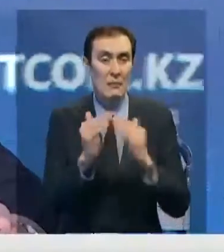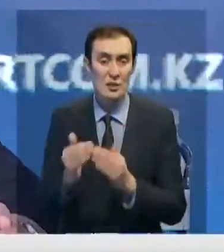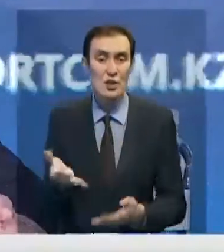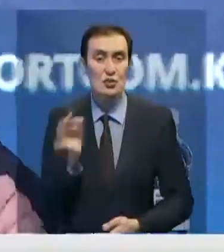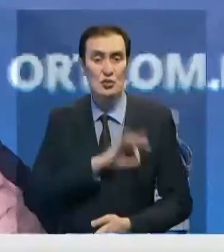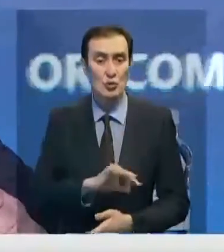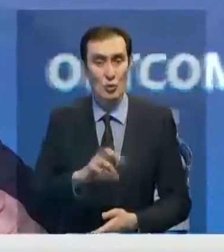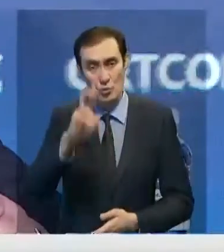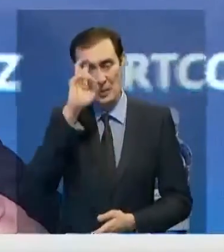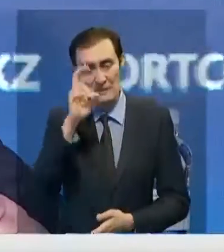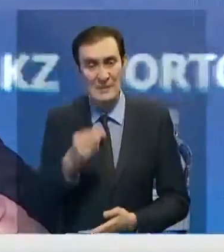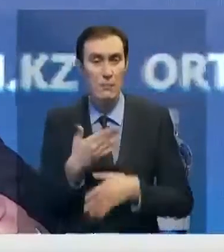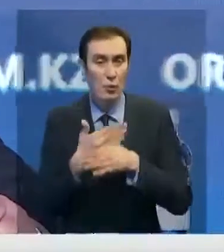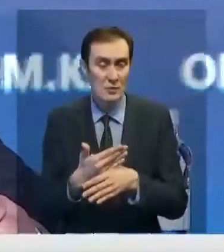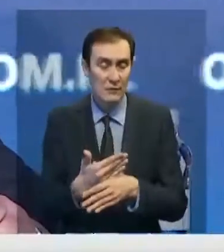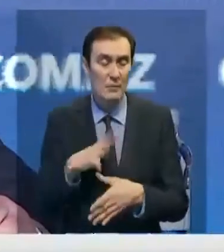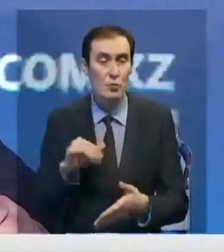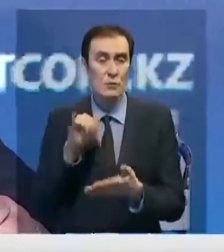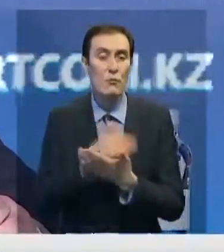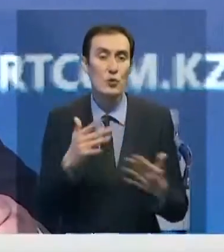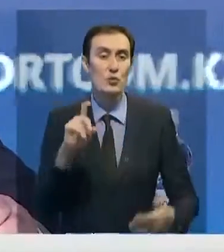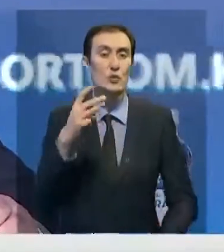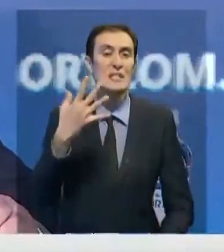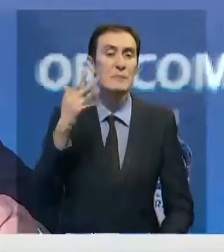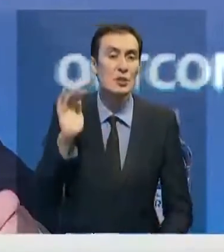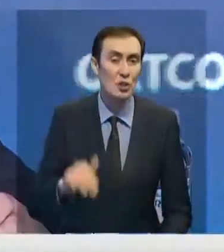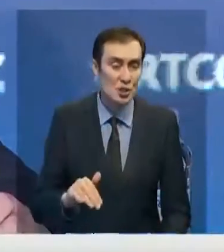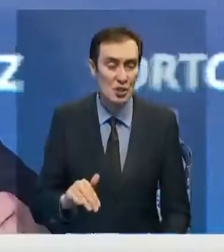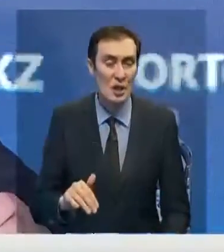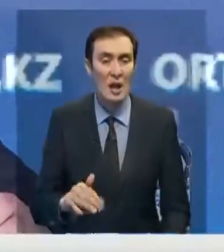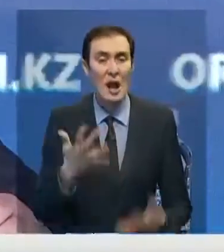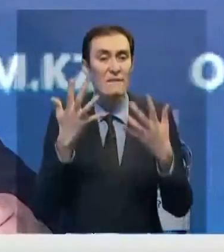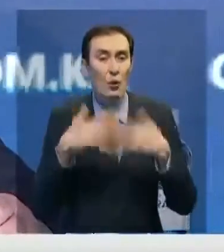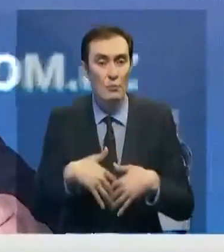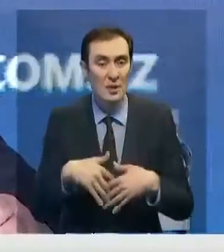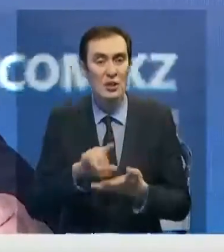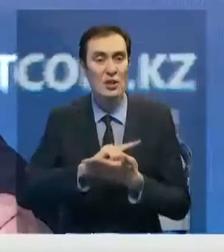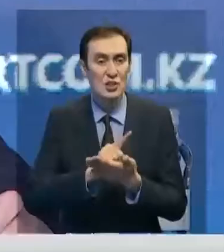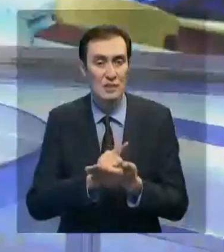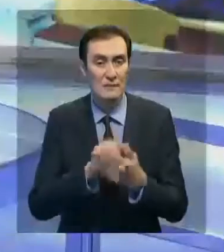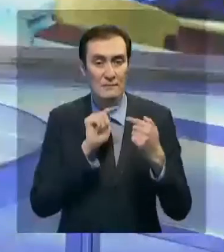счет акиматов и спонсоров установлено более 135 тысяч автономных датчиков.